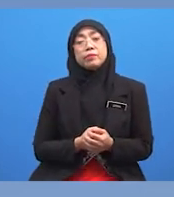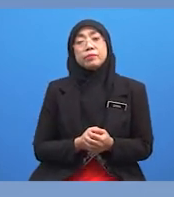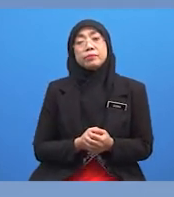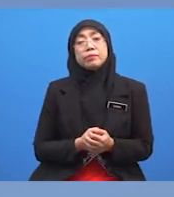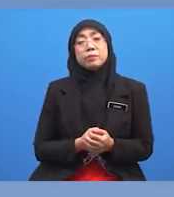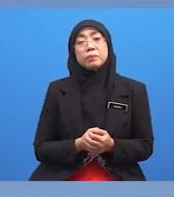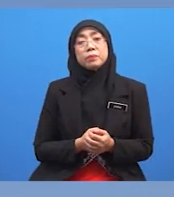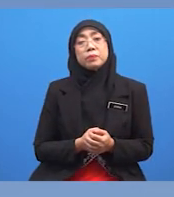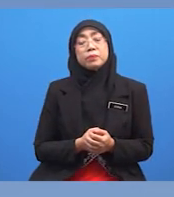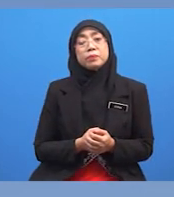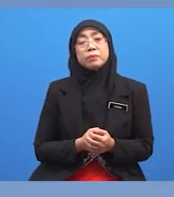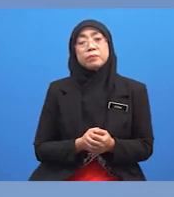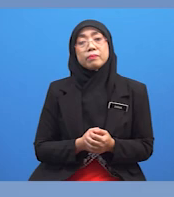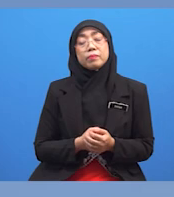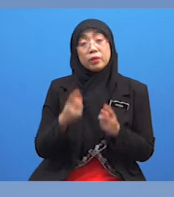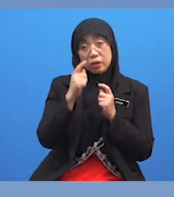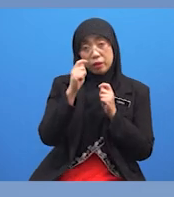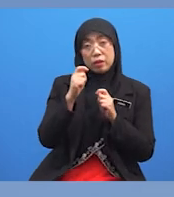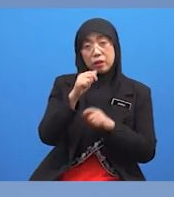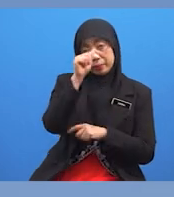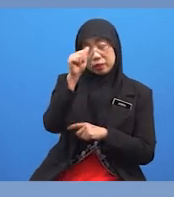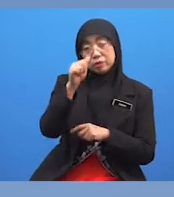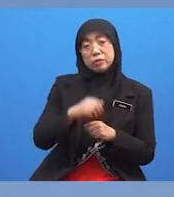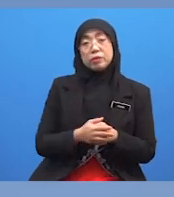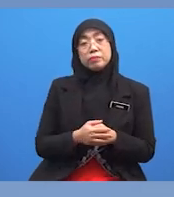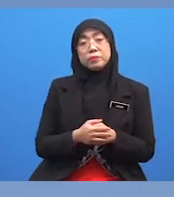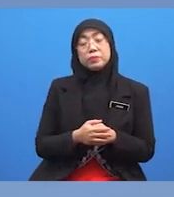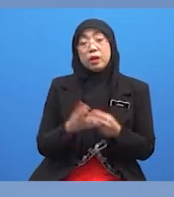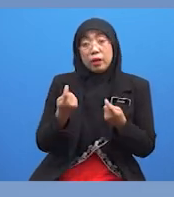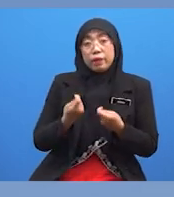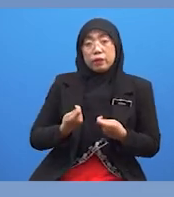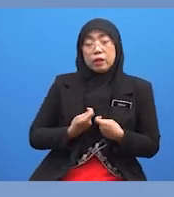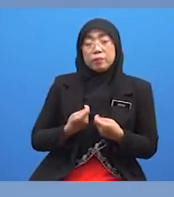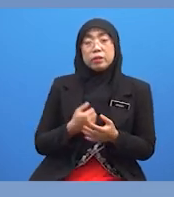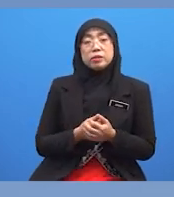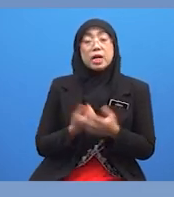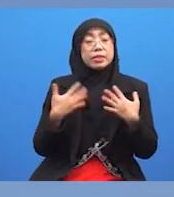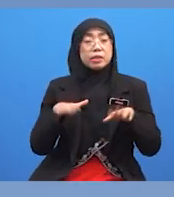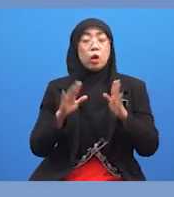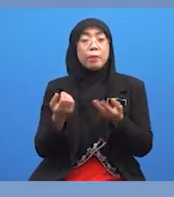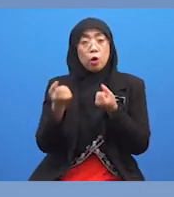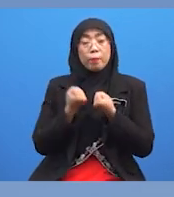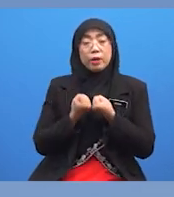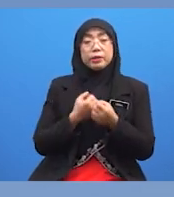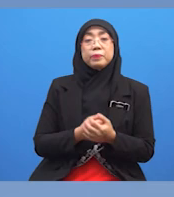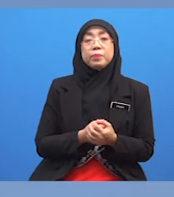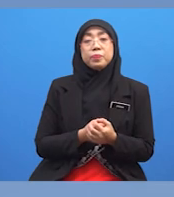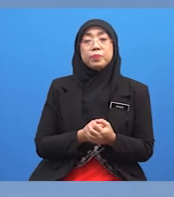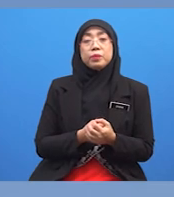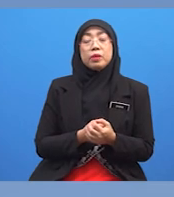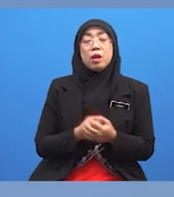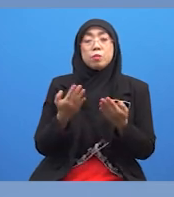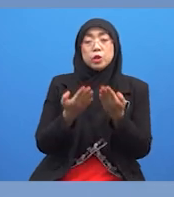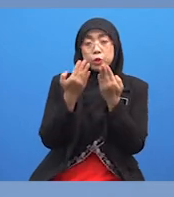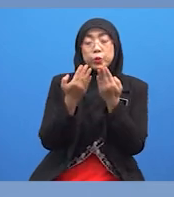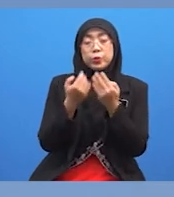ialah taat kepada Allah, redha, sanggup berkorban, bersyukur dan bertawakal.